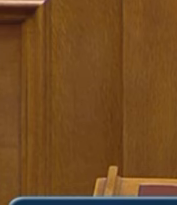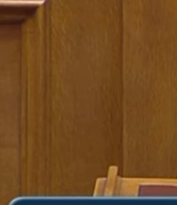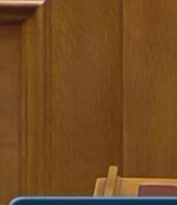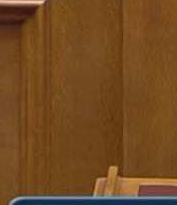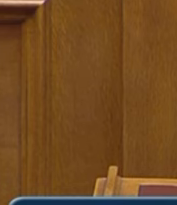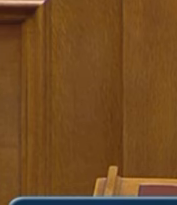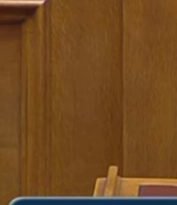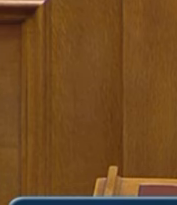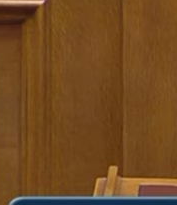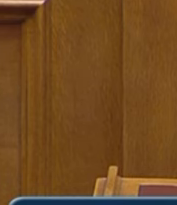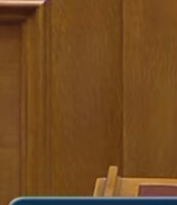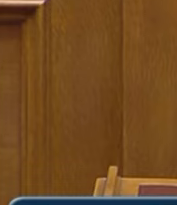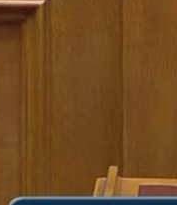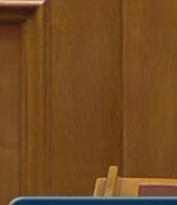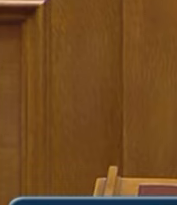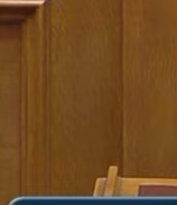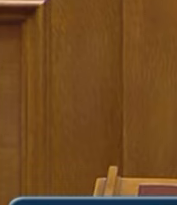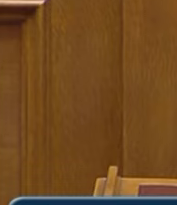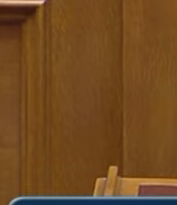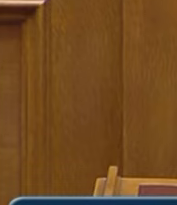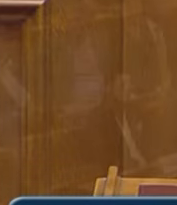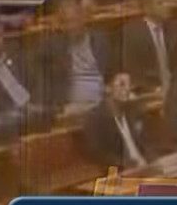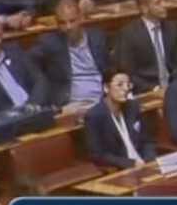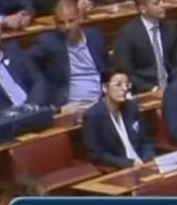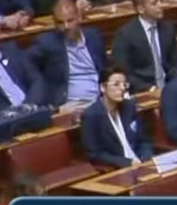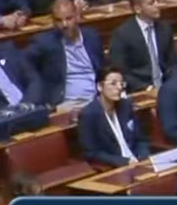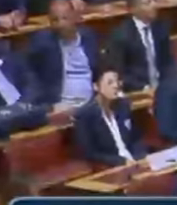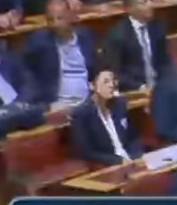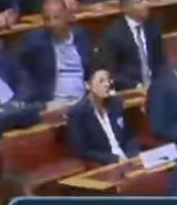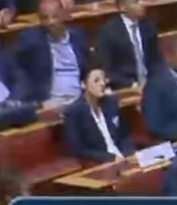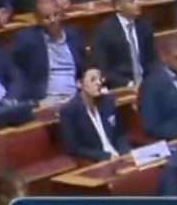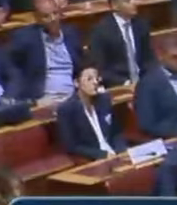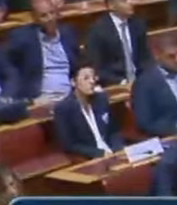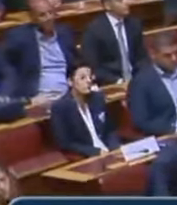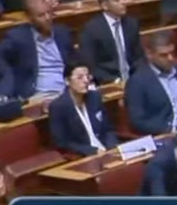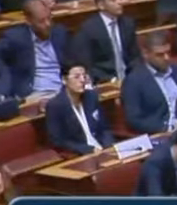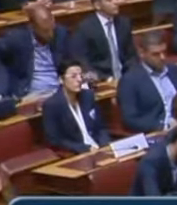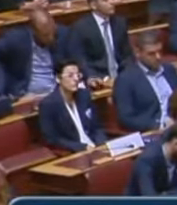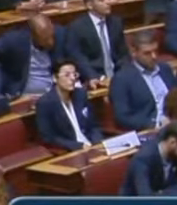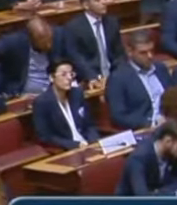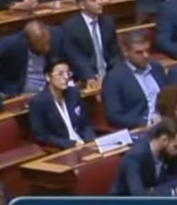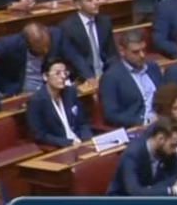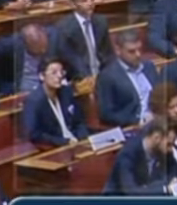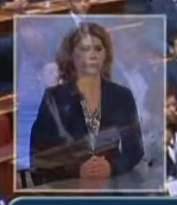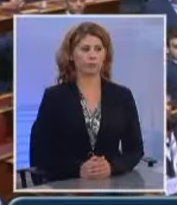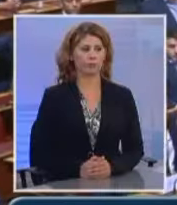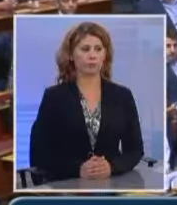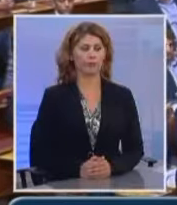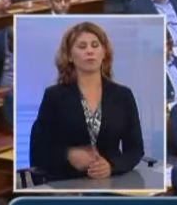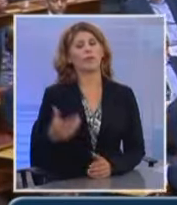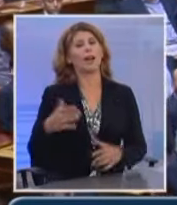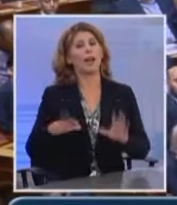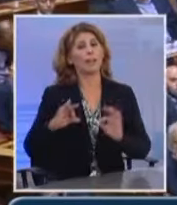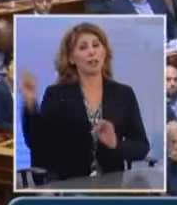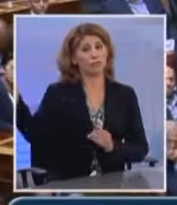άξιοι πρεσβευτές, γυναίκες και άντρες. Με τη δικιά σας προσπάθεια και συμμετοχή ενδυναμώνει ο αγώνας για να